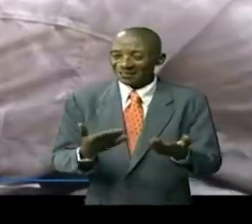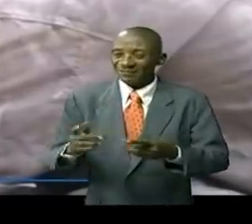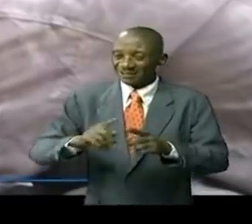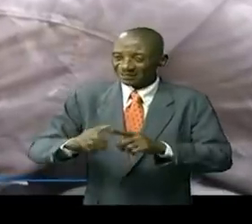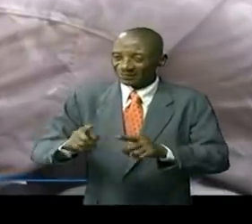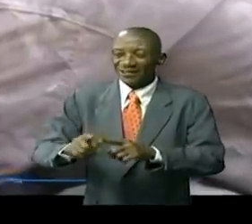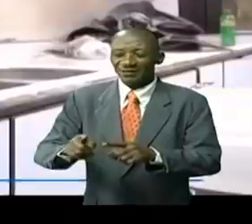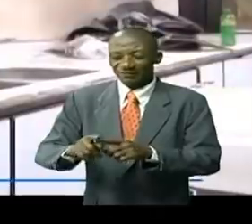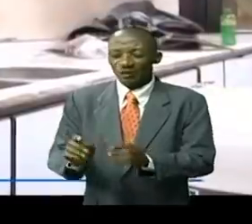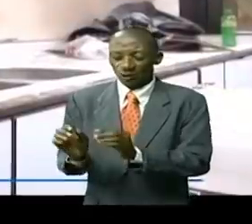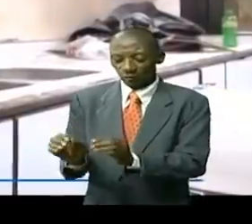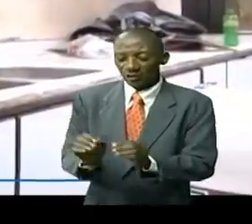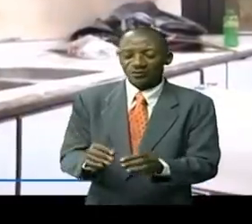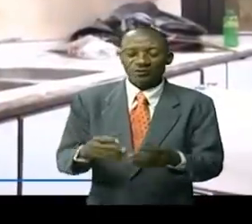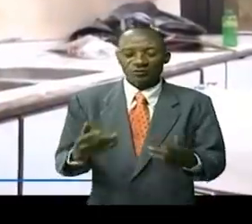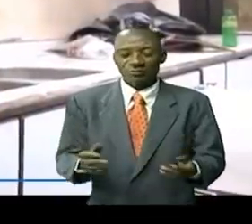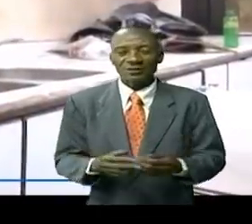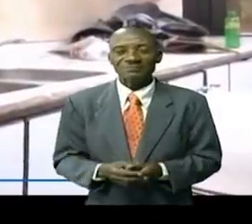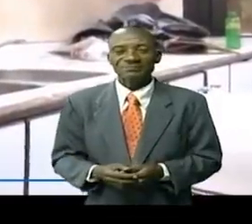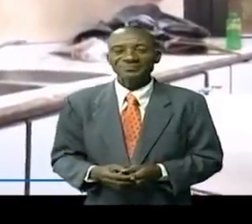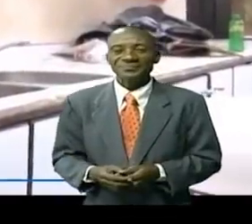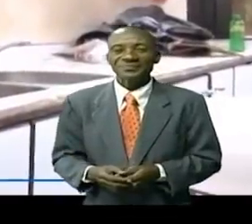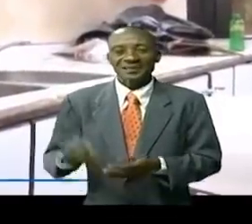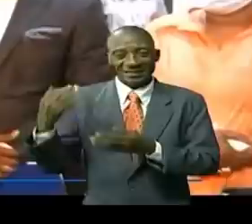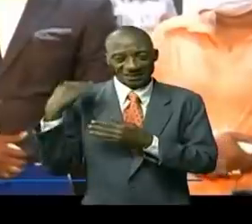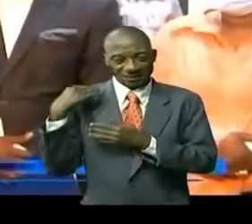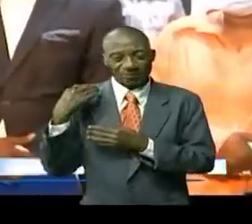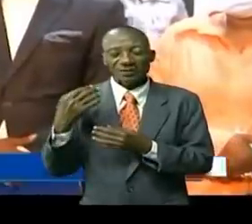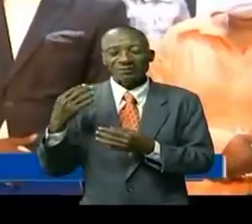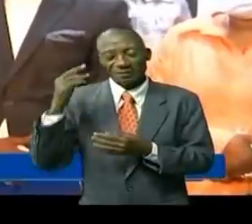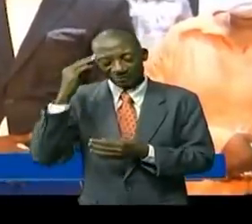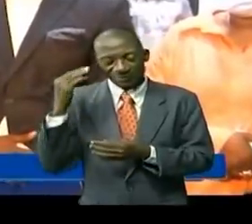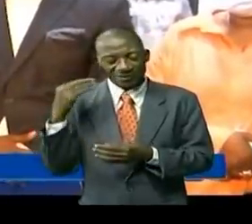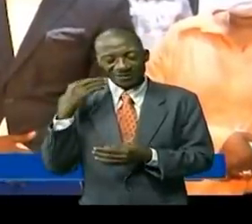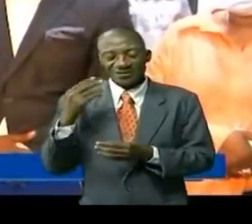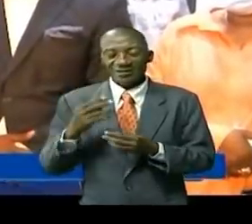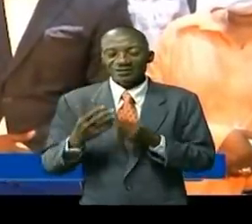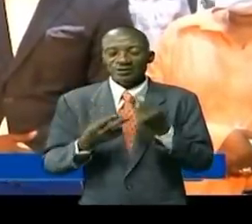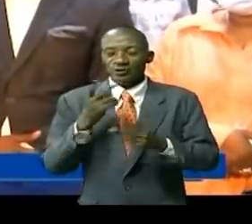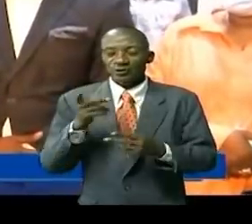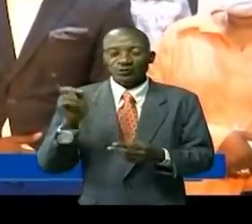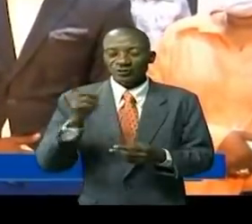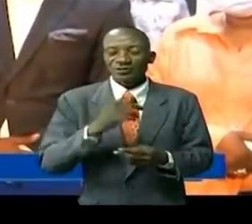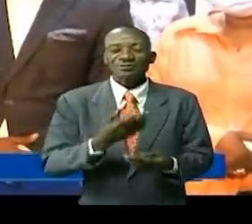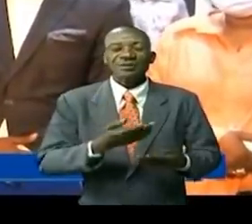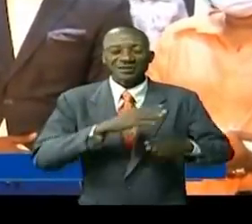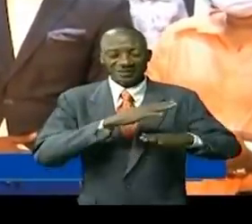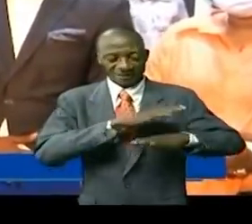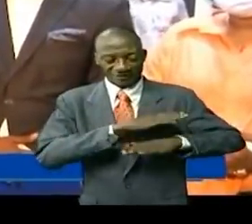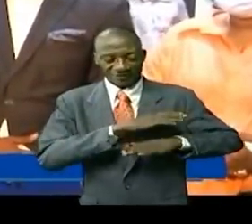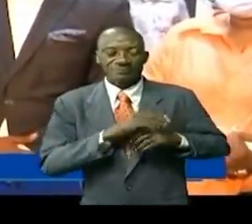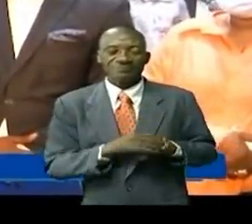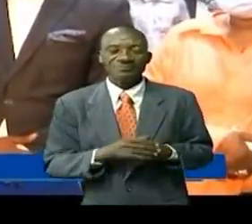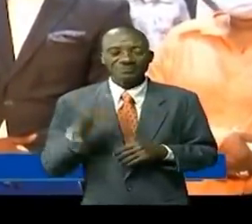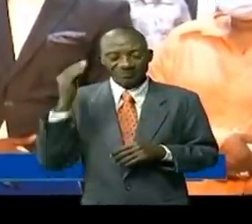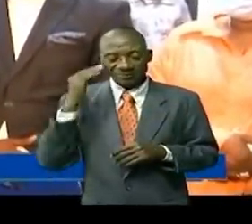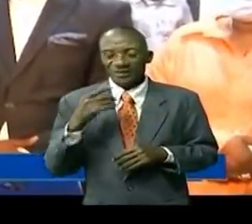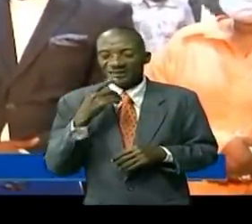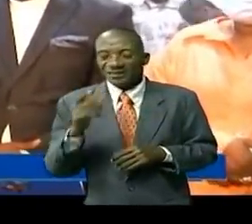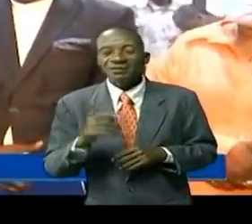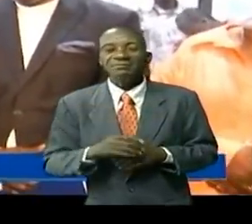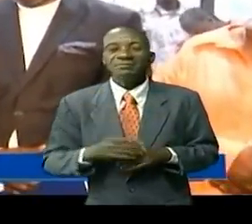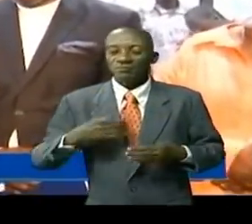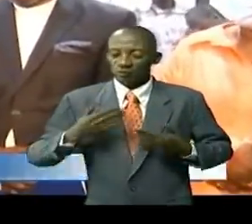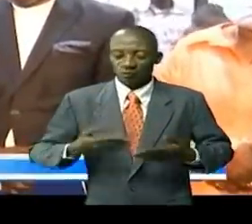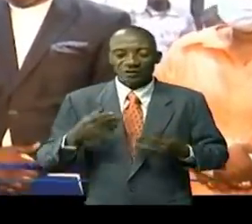du Tourisme s'est dit satisfait de l'évolution des travaux. Je félicite les travaux du nouveau comité du